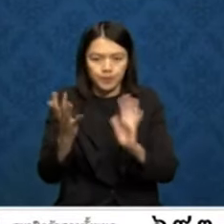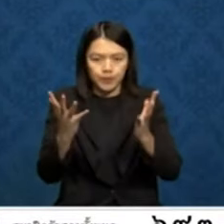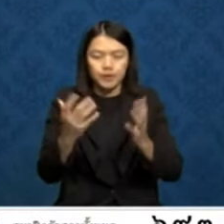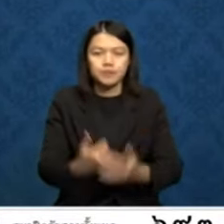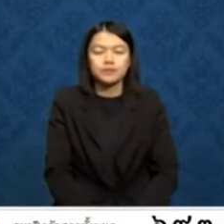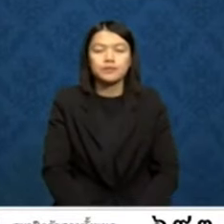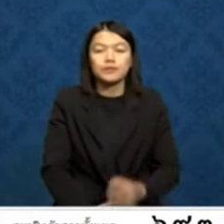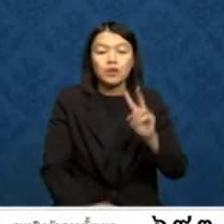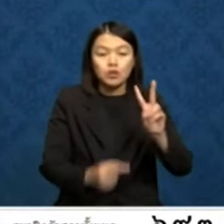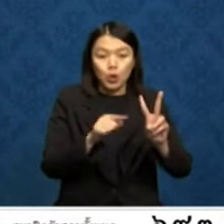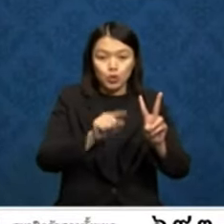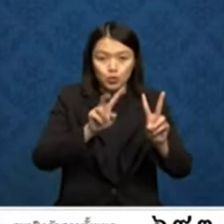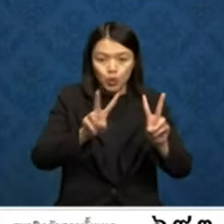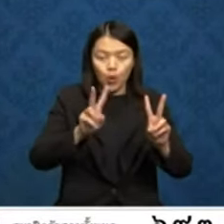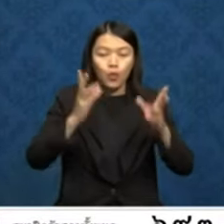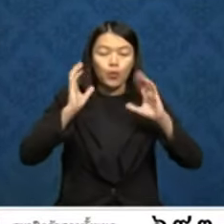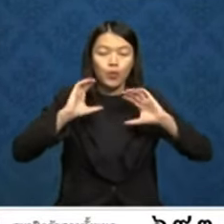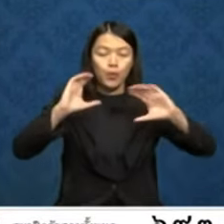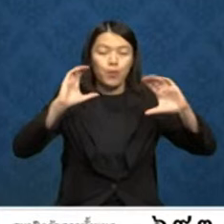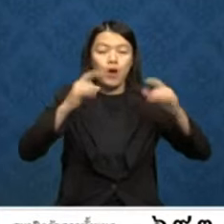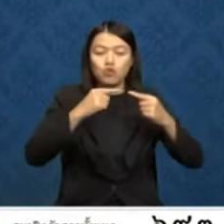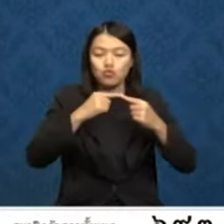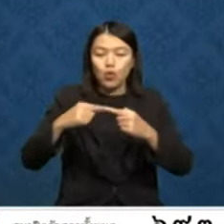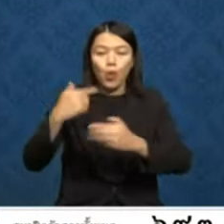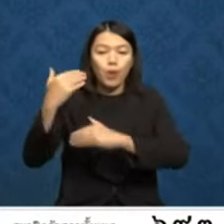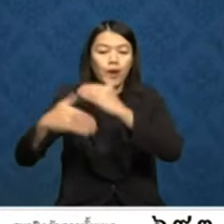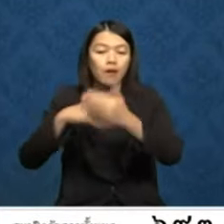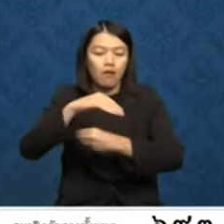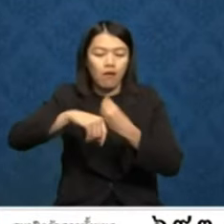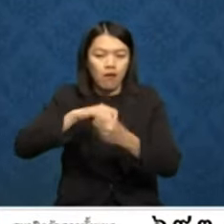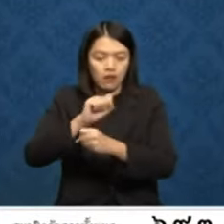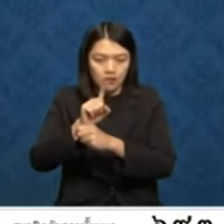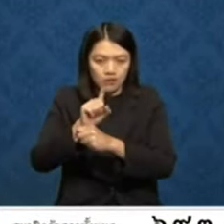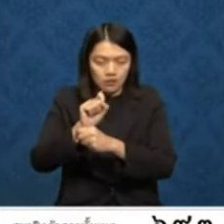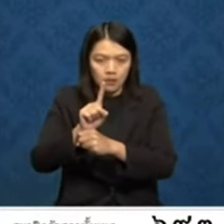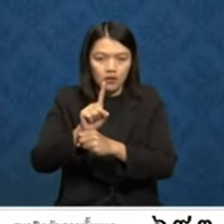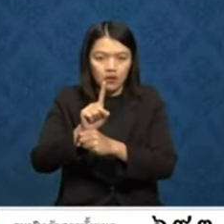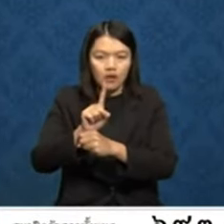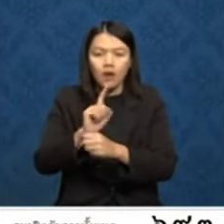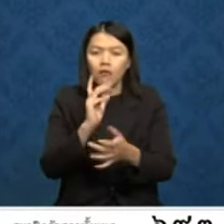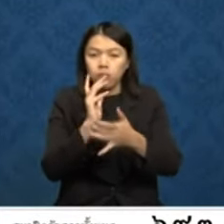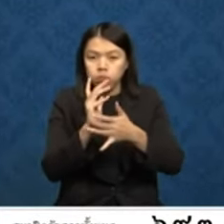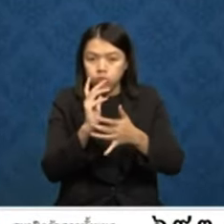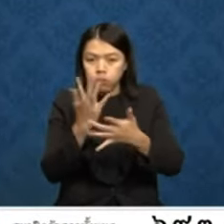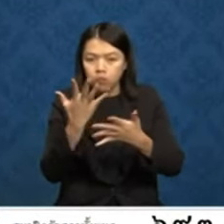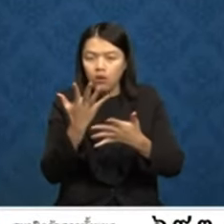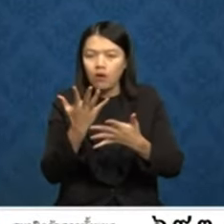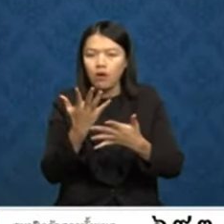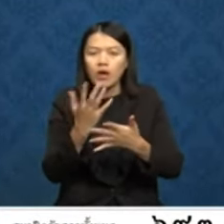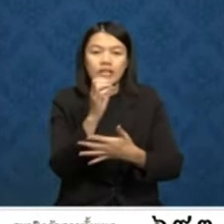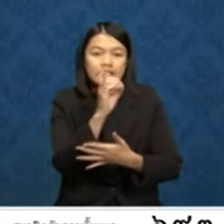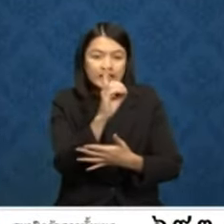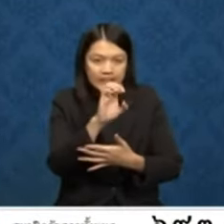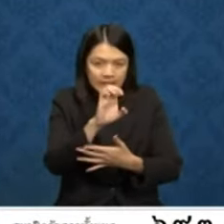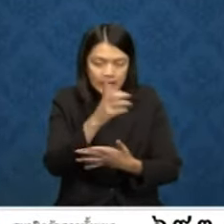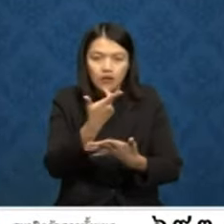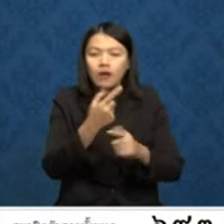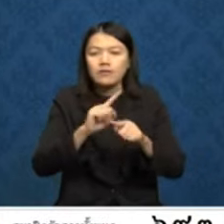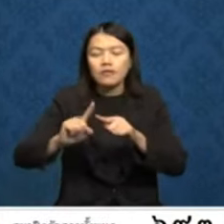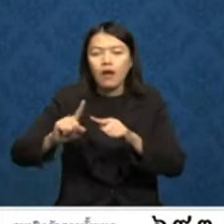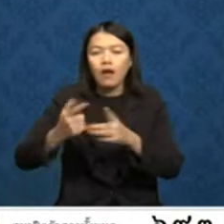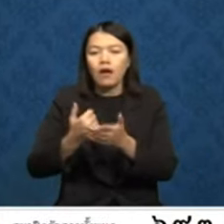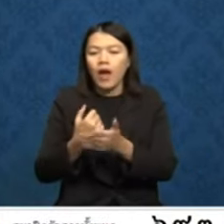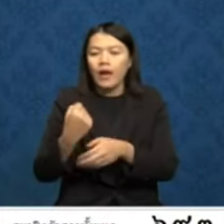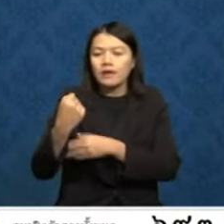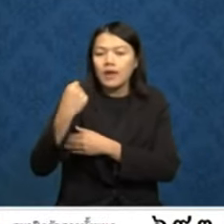2.2 รัฐบาลจะต่อยอดพัฒนาเศรษฐกิจดิจิทัล Economy จากความ